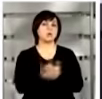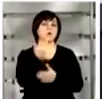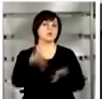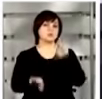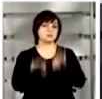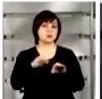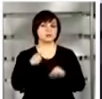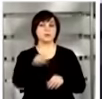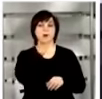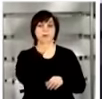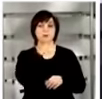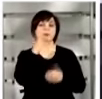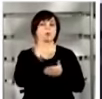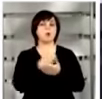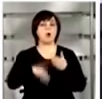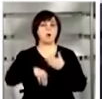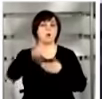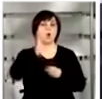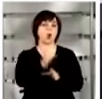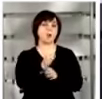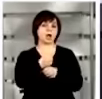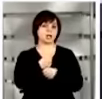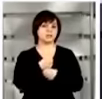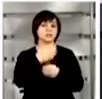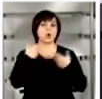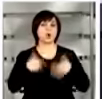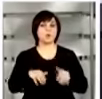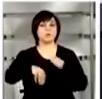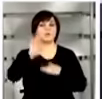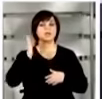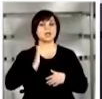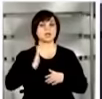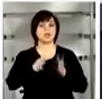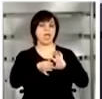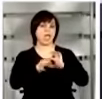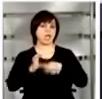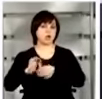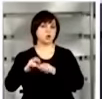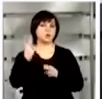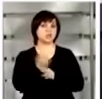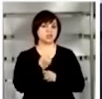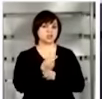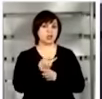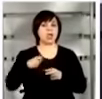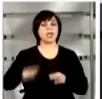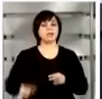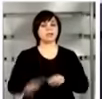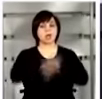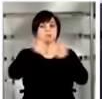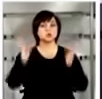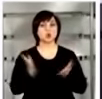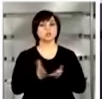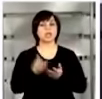избори? Само Македонија да подпаднува под поголема криза, да губат повеќе граѓаните, економијата и државата, генерално со